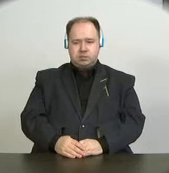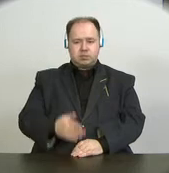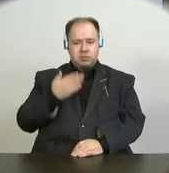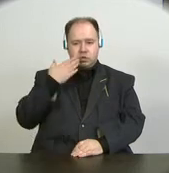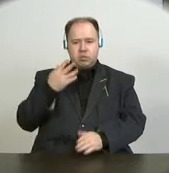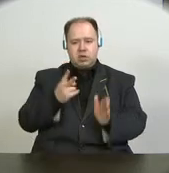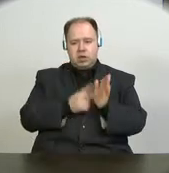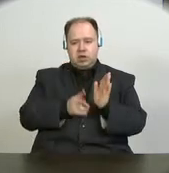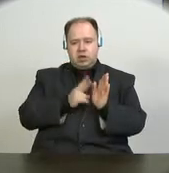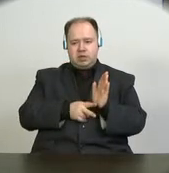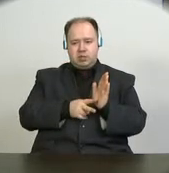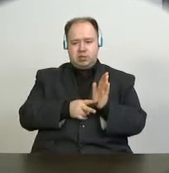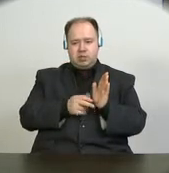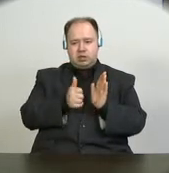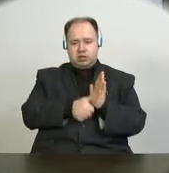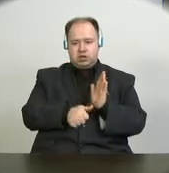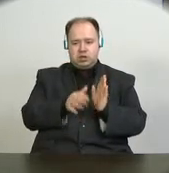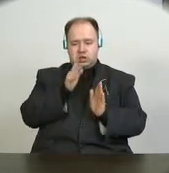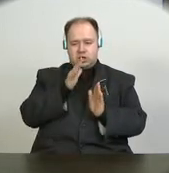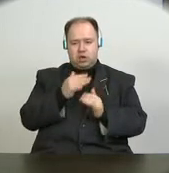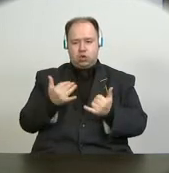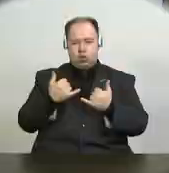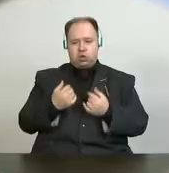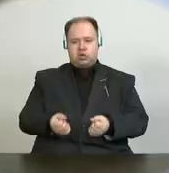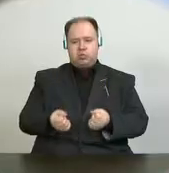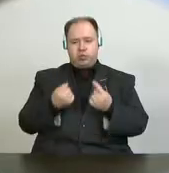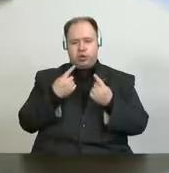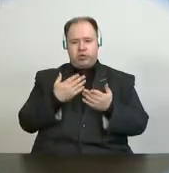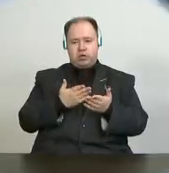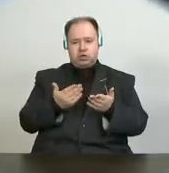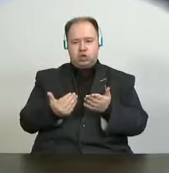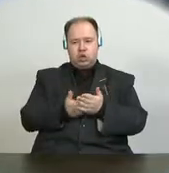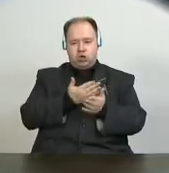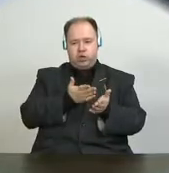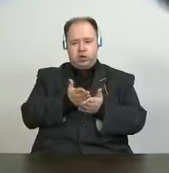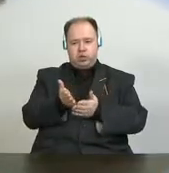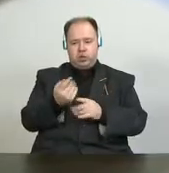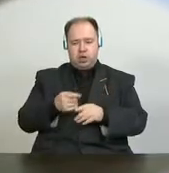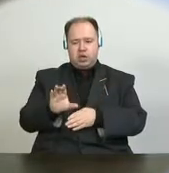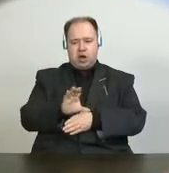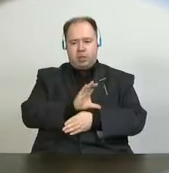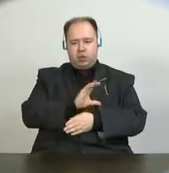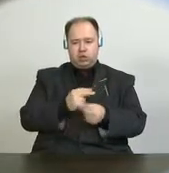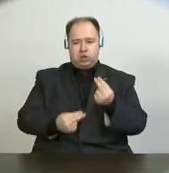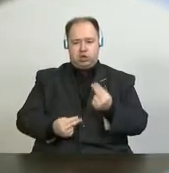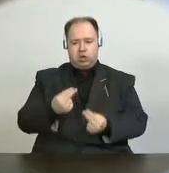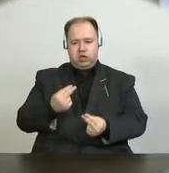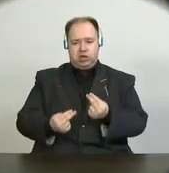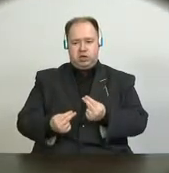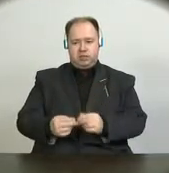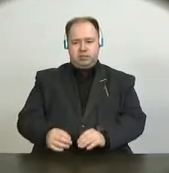70 лет шестьдесят нас появилась совершенно новое направление это компьютерные игры и